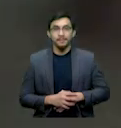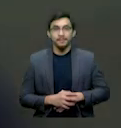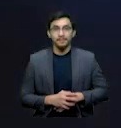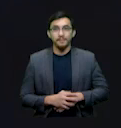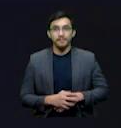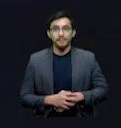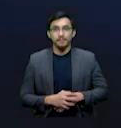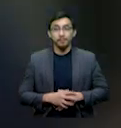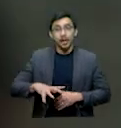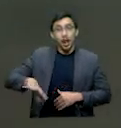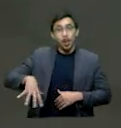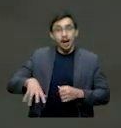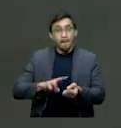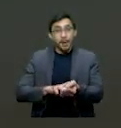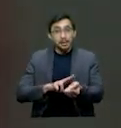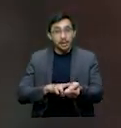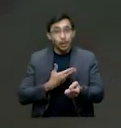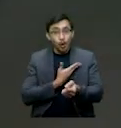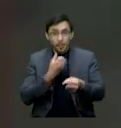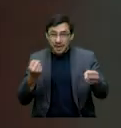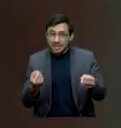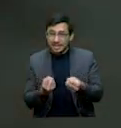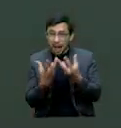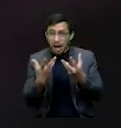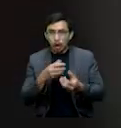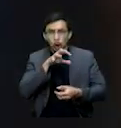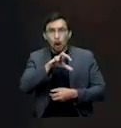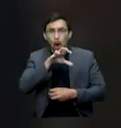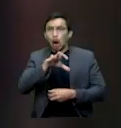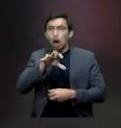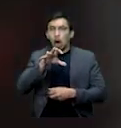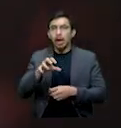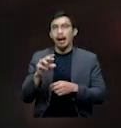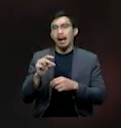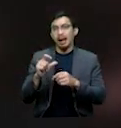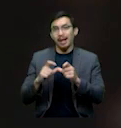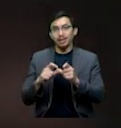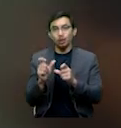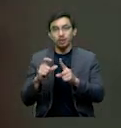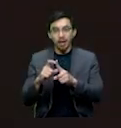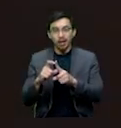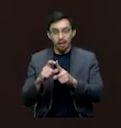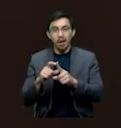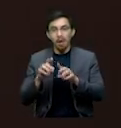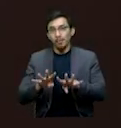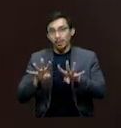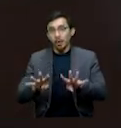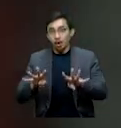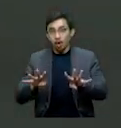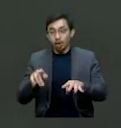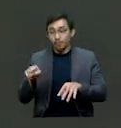Sejumlah keluarga pasien korban kecelakaan mengamuk di RSUD Lewiliang, Kabupaten Bogor, lantaran pihak rumah sakit tidak